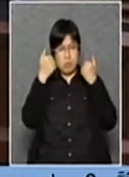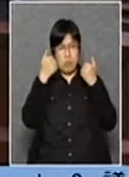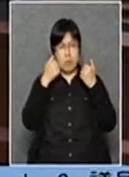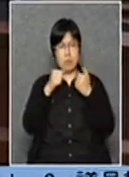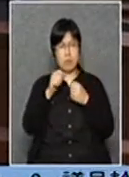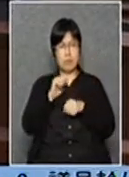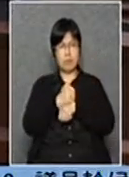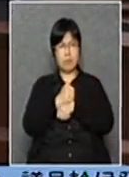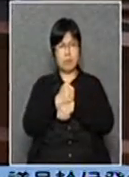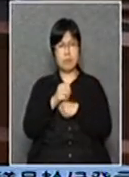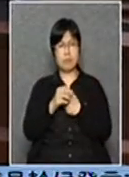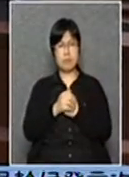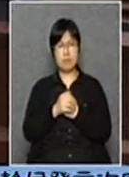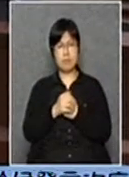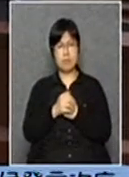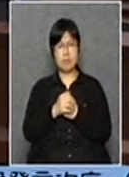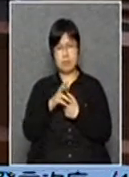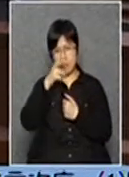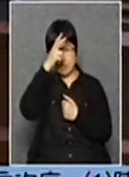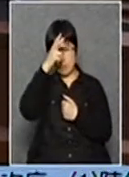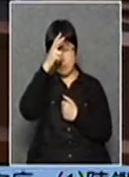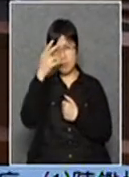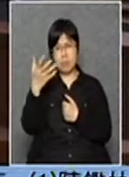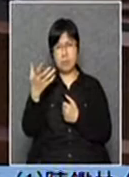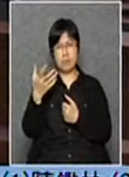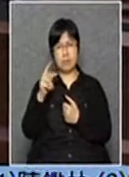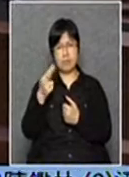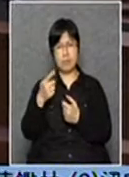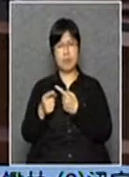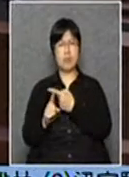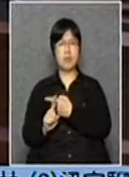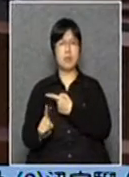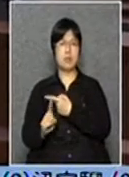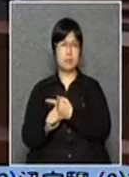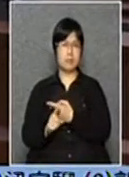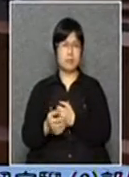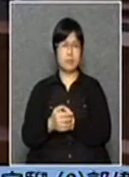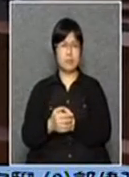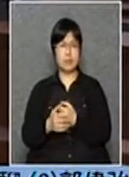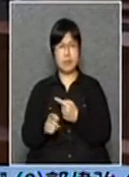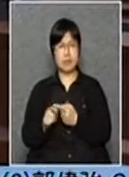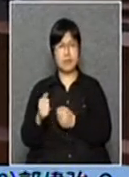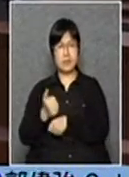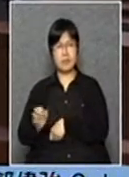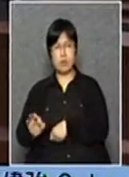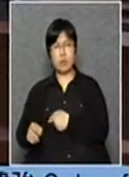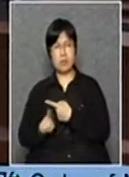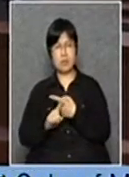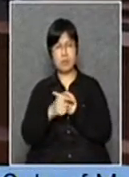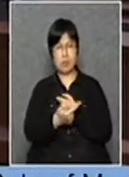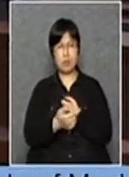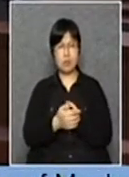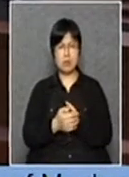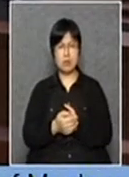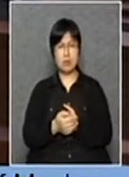機會在我們政府的手裏面呢，就變成一個危機，危多個機了。本來呢，人家